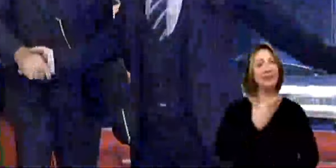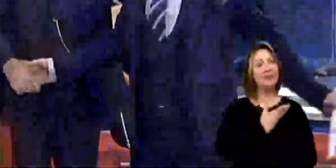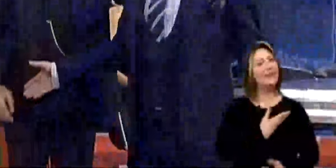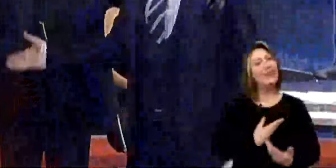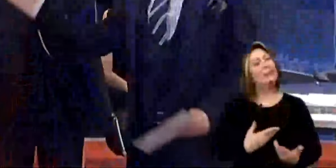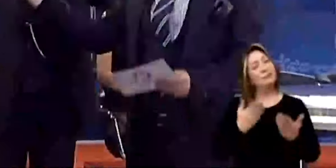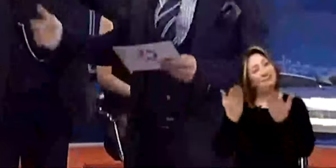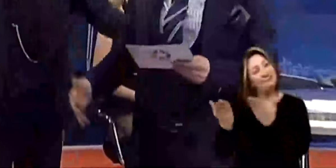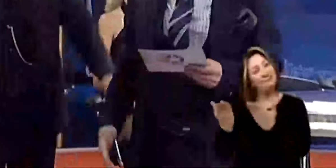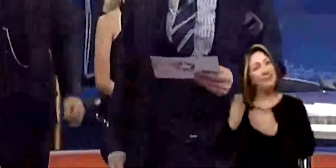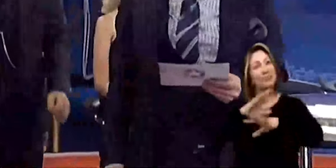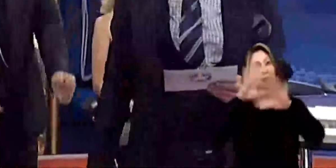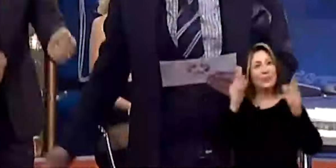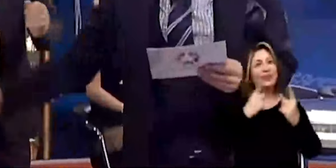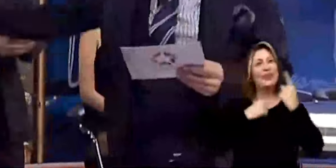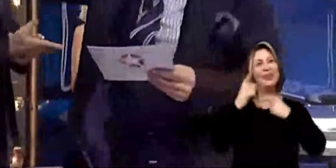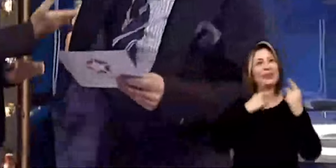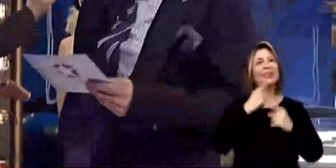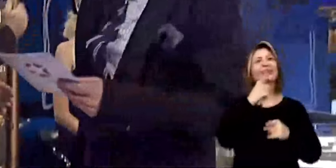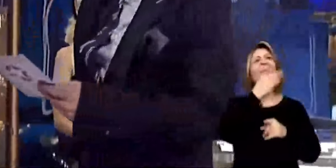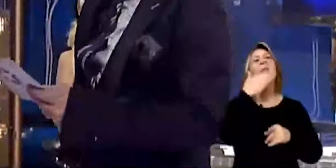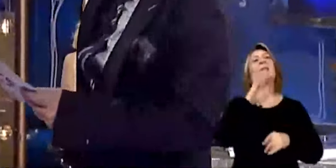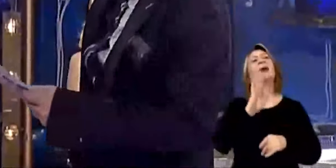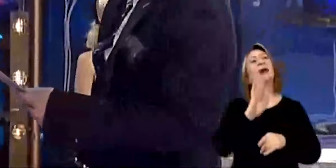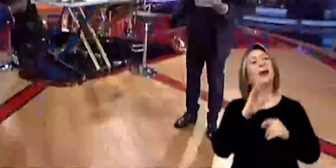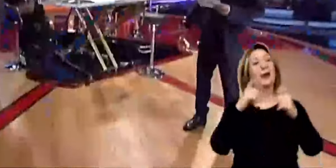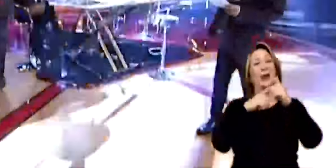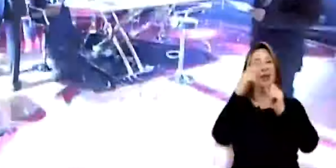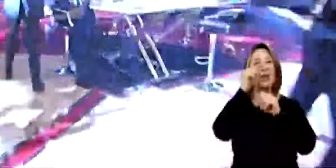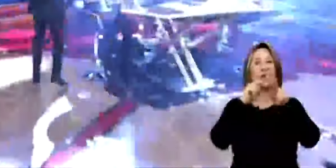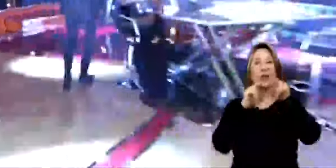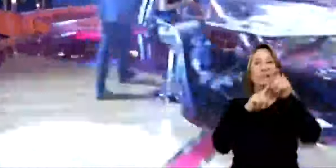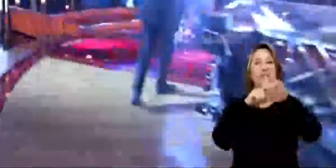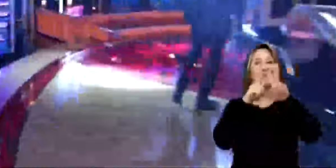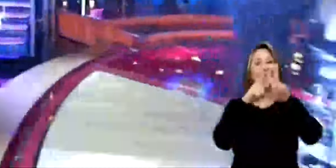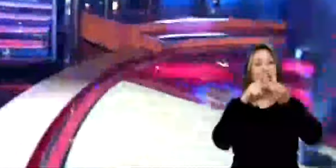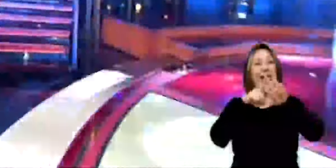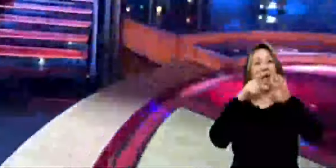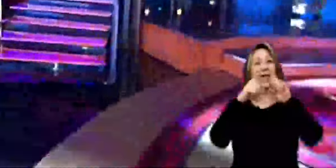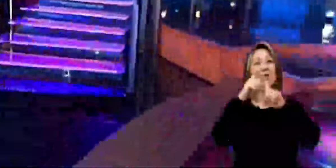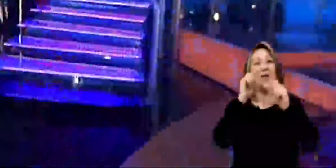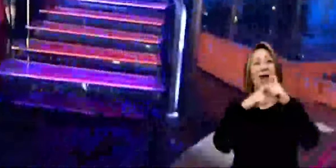Sevgilim lütfen buyurun. Bütün o iltifatlar kadınlaraydı. Sayın Gökçen Erdoğan.